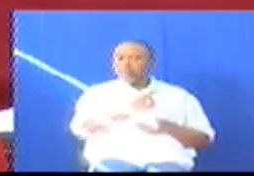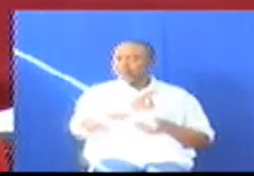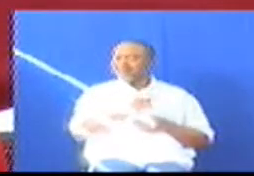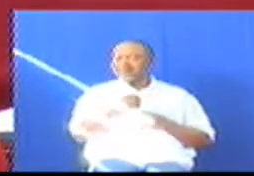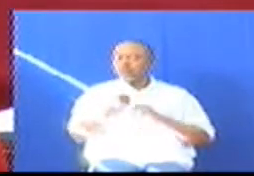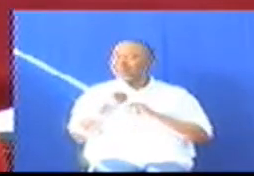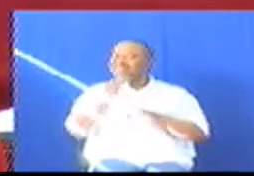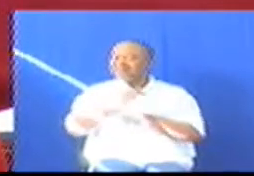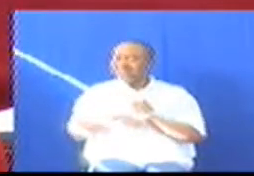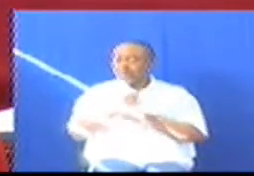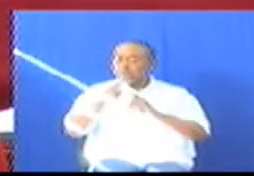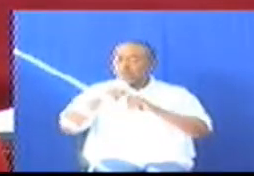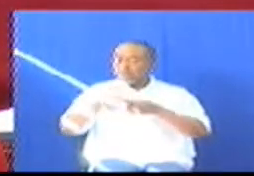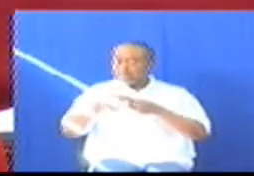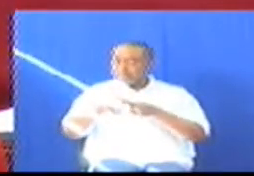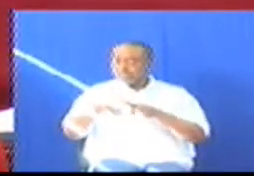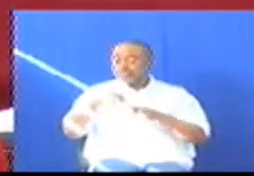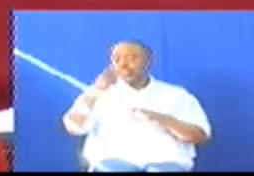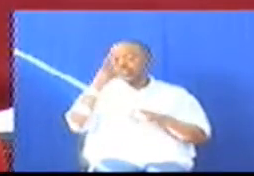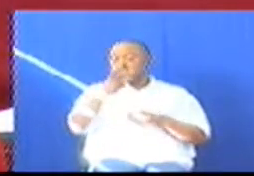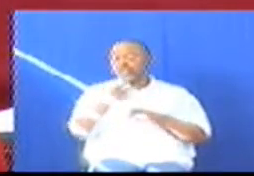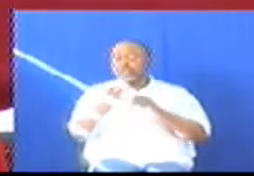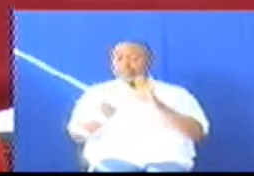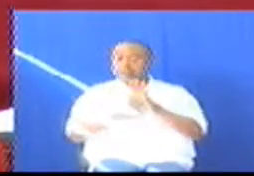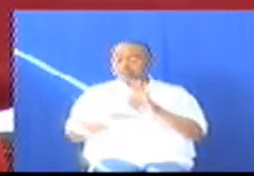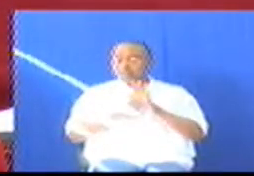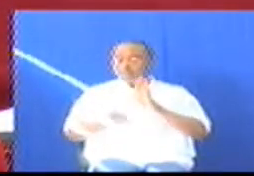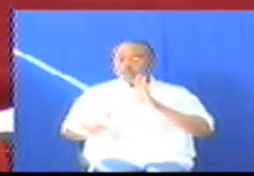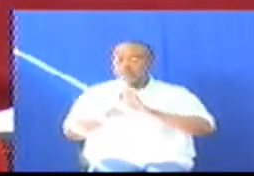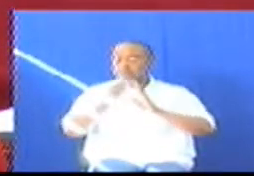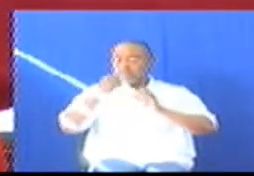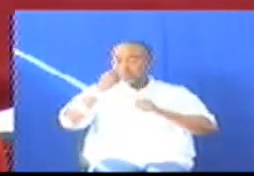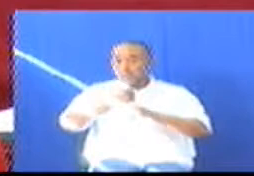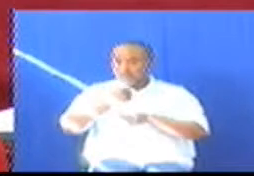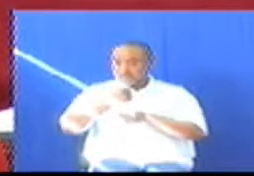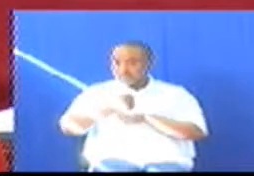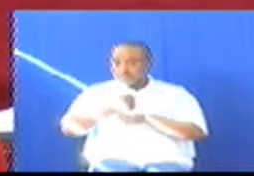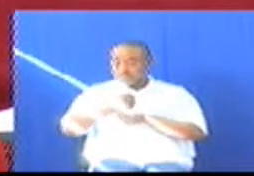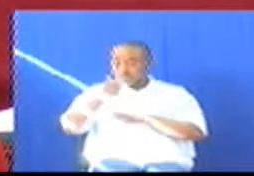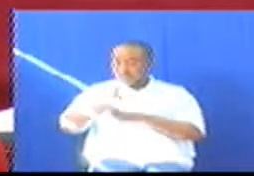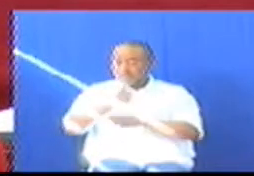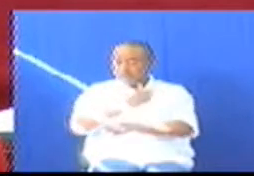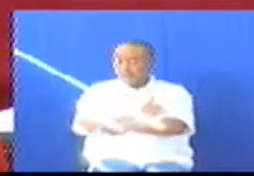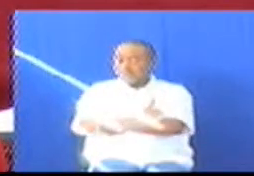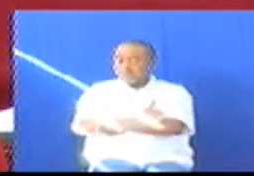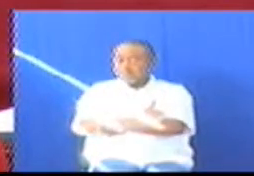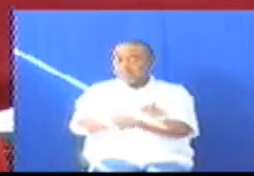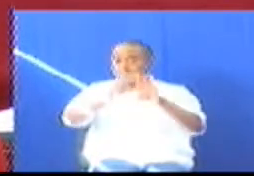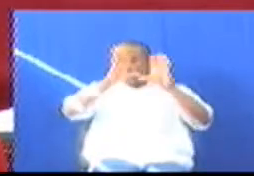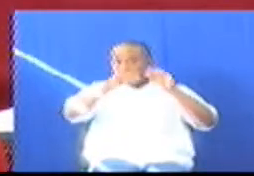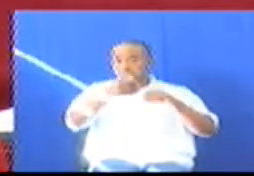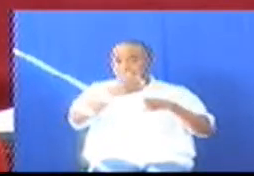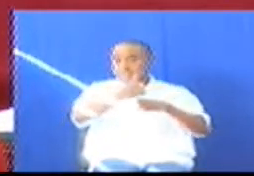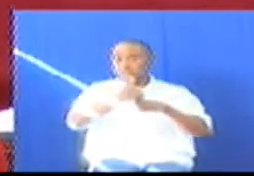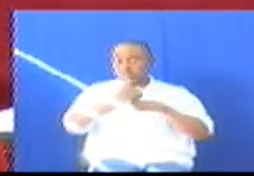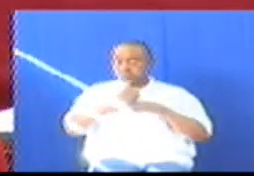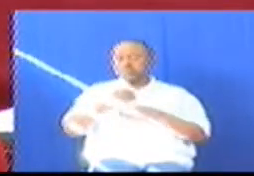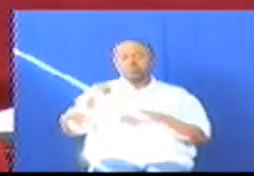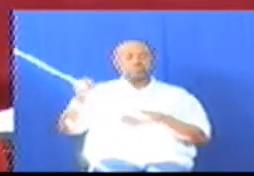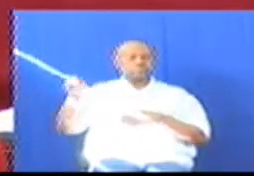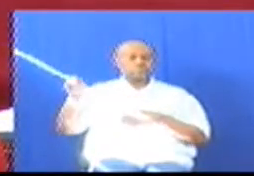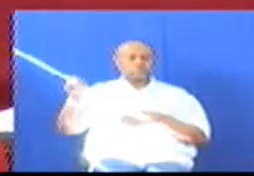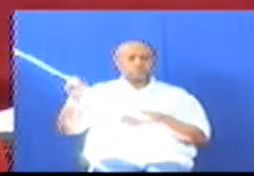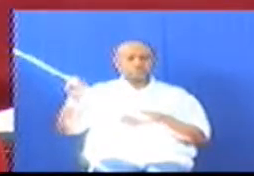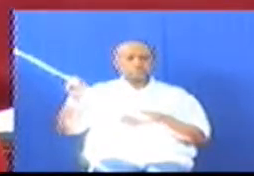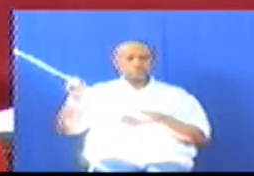wakandarasi 29 kwa ajili ya kufanya kazi kabla ya ripoti ya kampuni hii